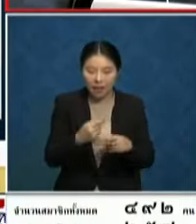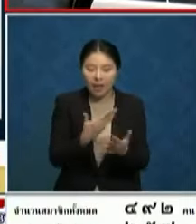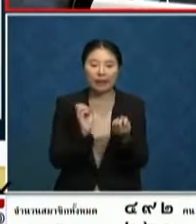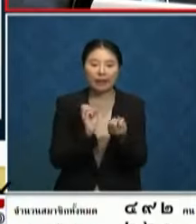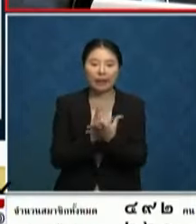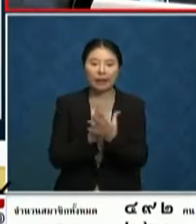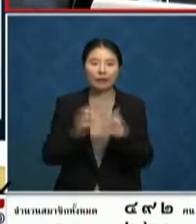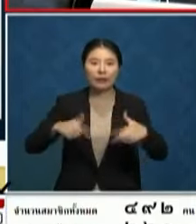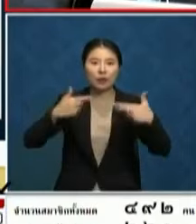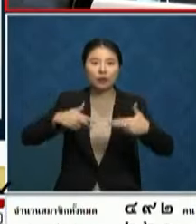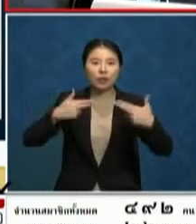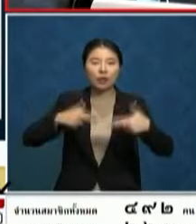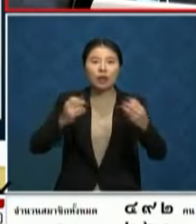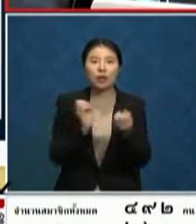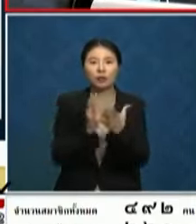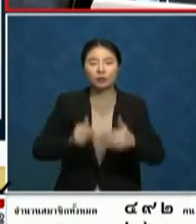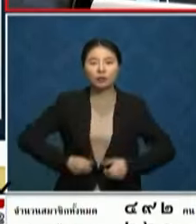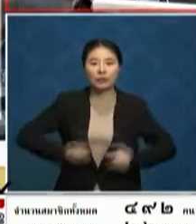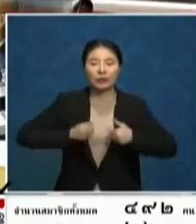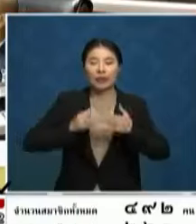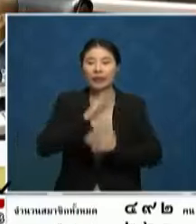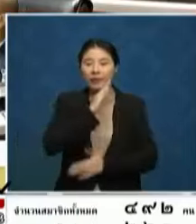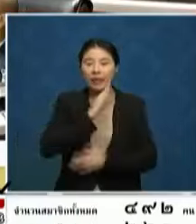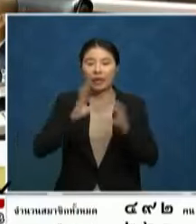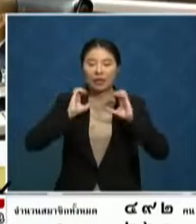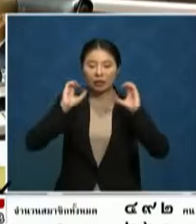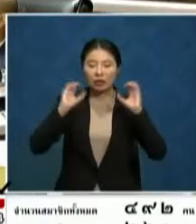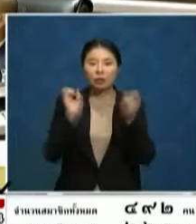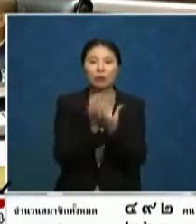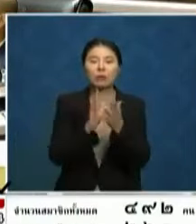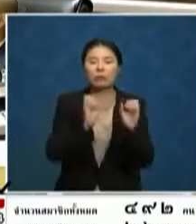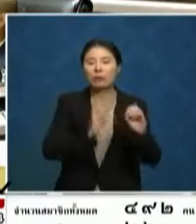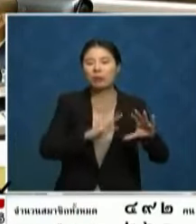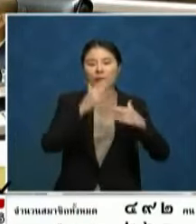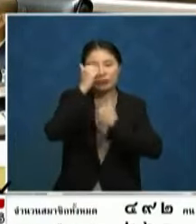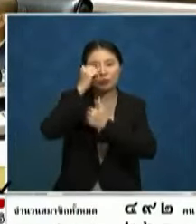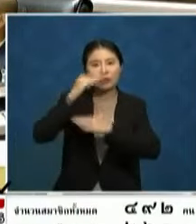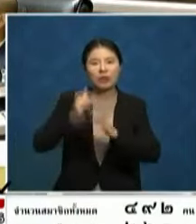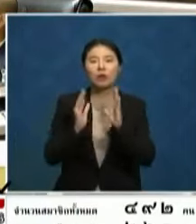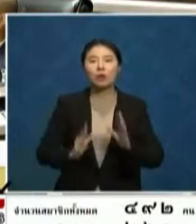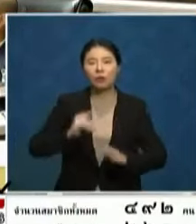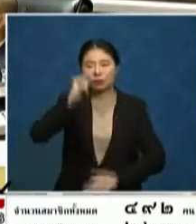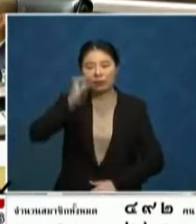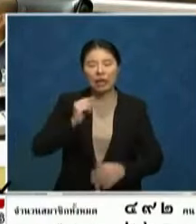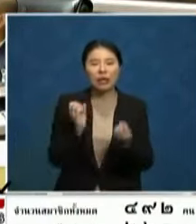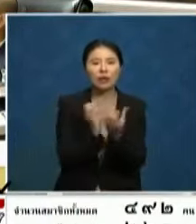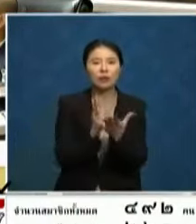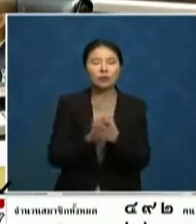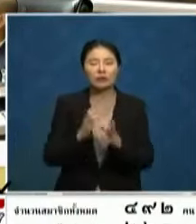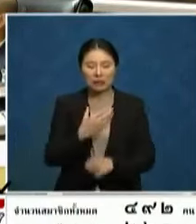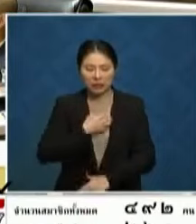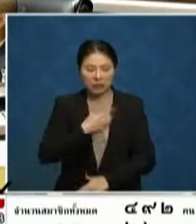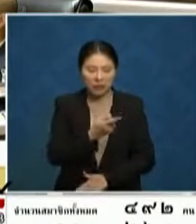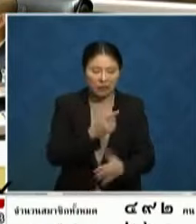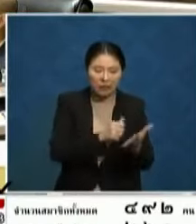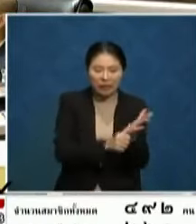มีประชาชนมาเล่าให้ดิฉันฟังเจ้าหน้าที่รัฐส่วนใหญ่จะเข้ามารีดไถนะสังเกตไหมฮะประชาช